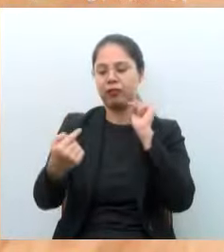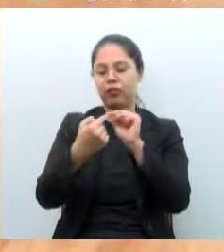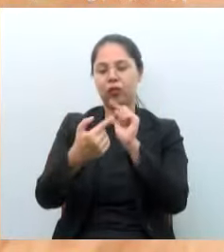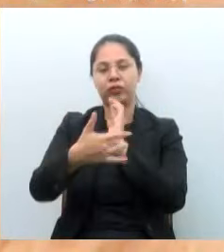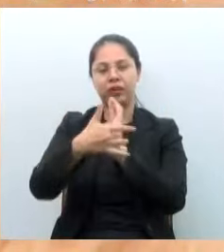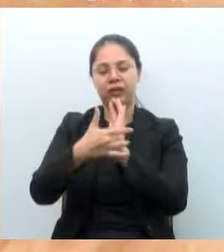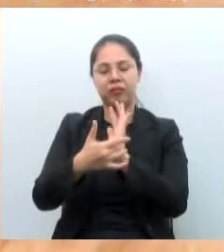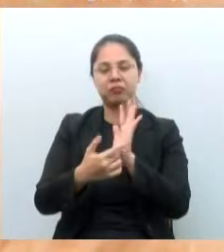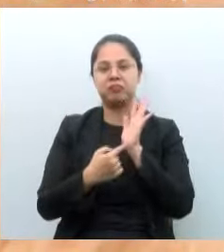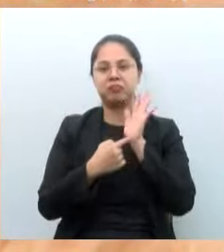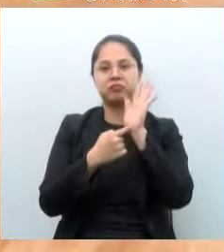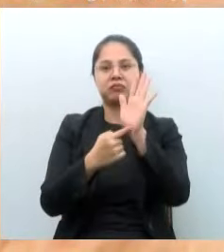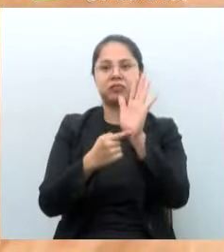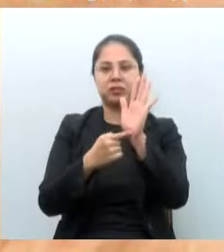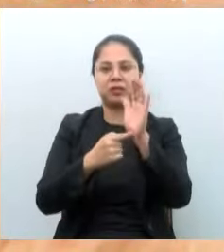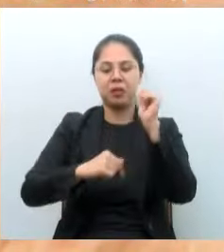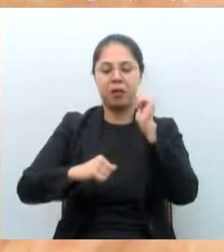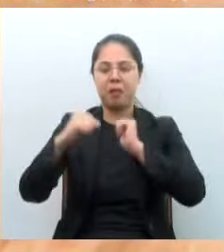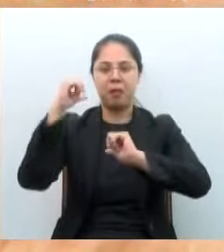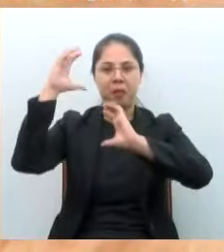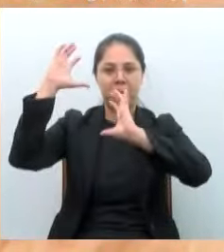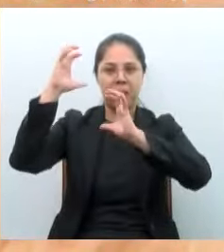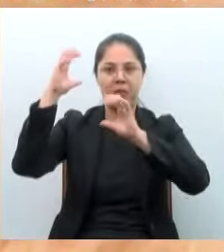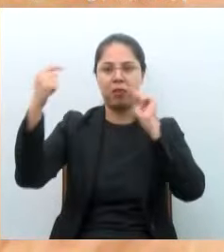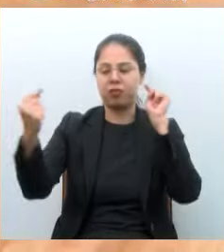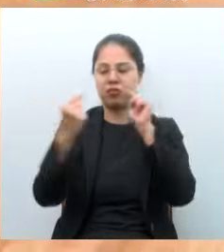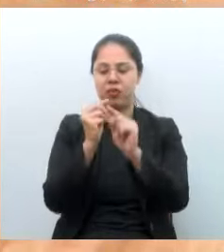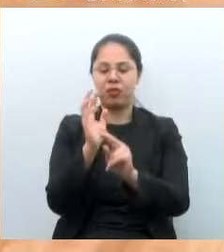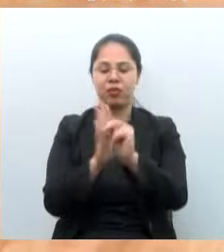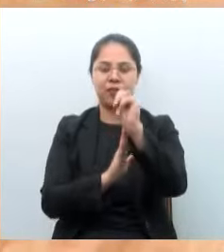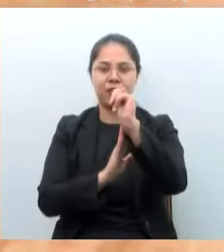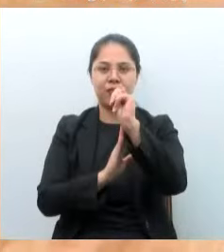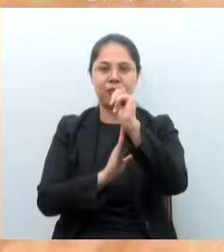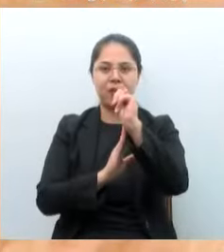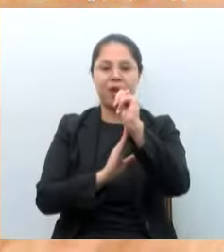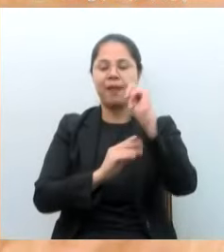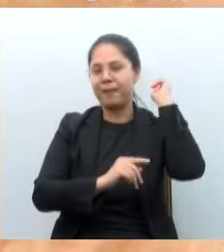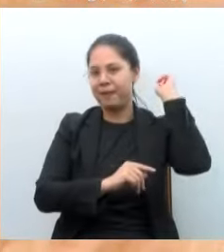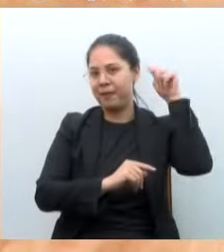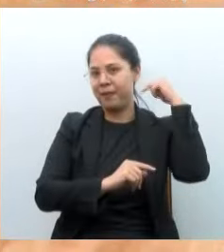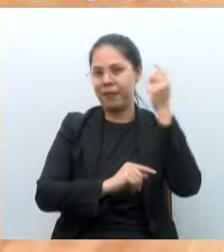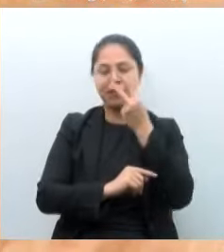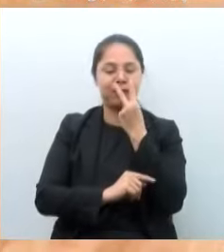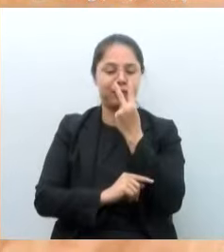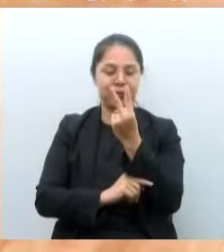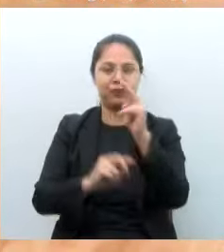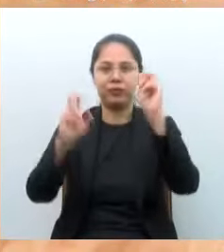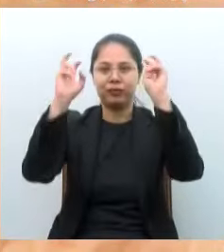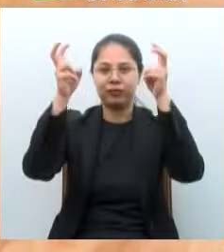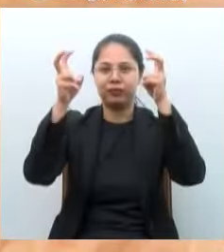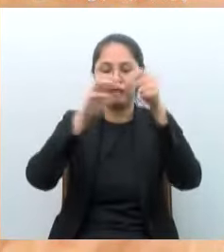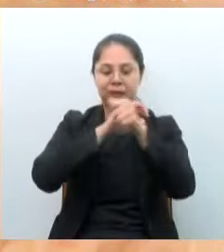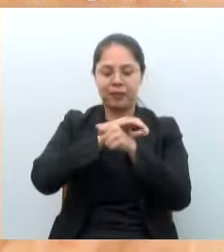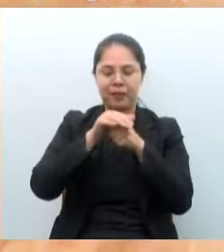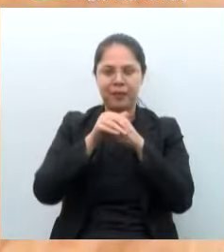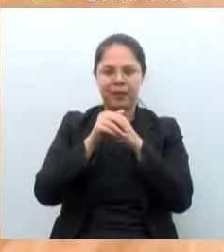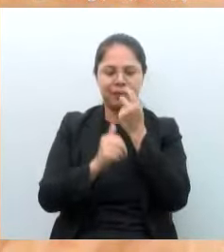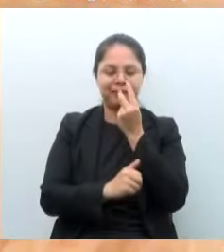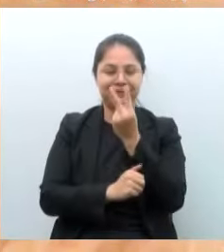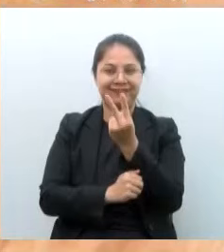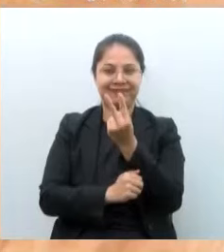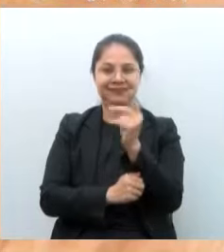นะคะด้านภาพยนตร์ค่ะสตรีสีน่านฟิล์ม Exhibition 2024นะคะในเรื่องหลบซ่อนเร้นบรร